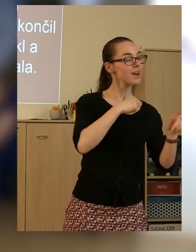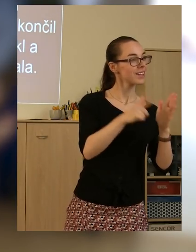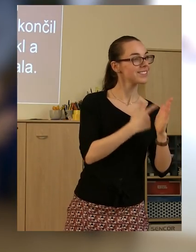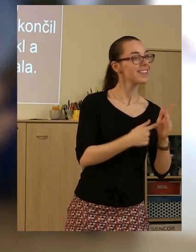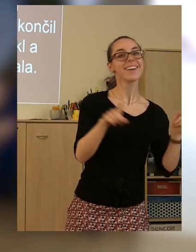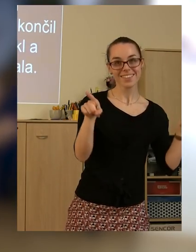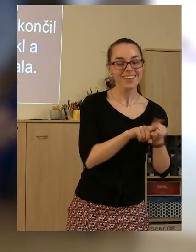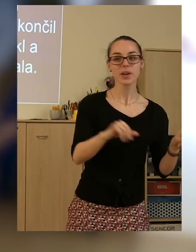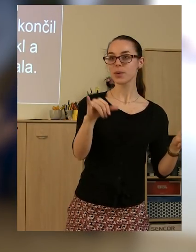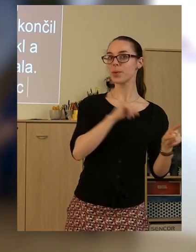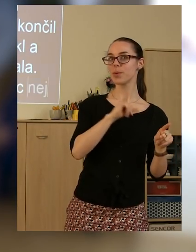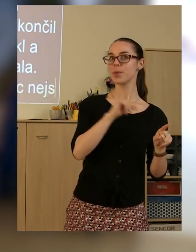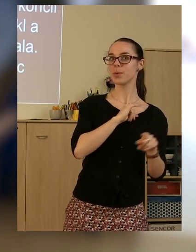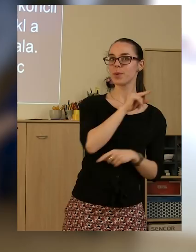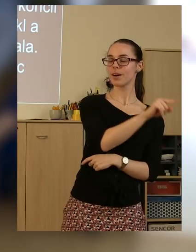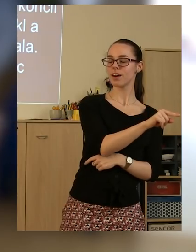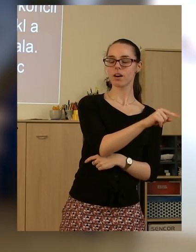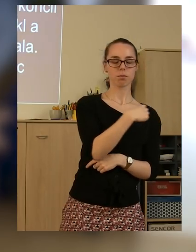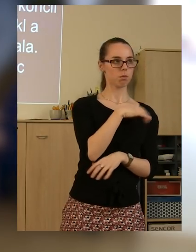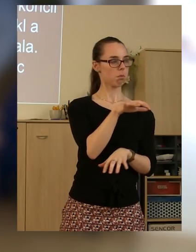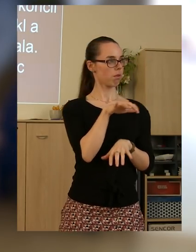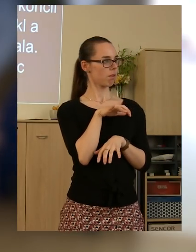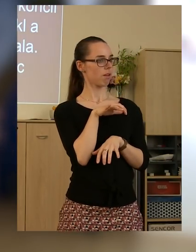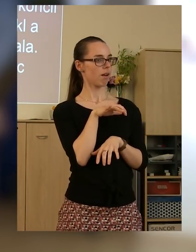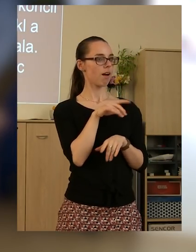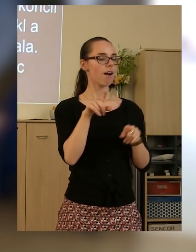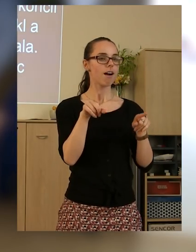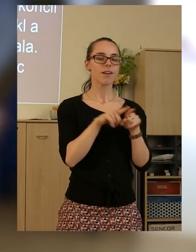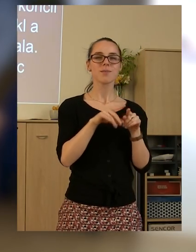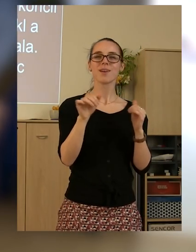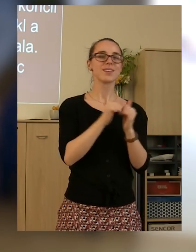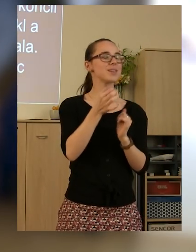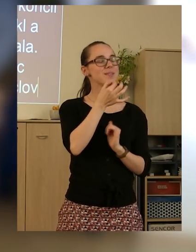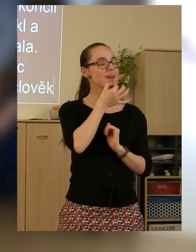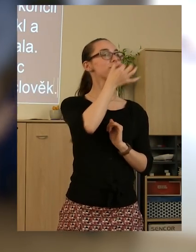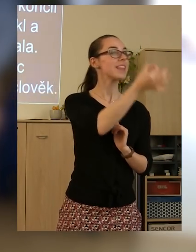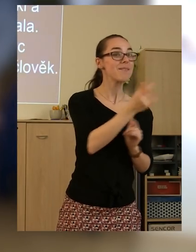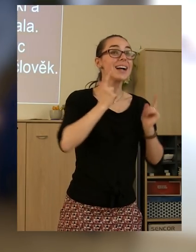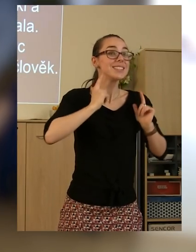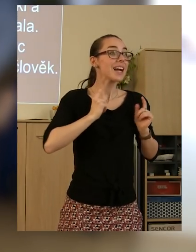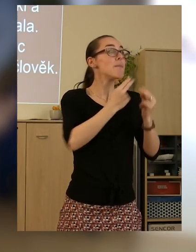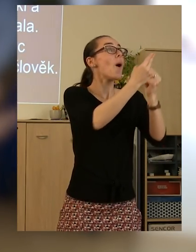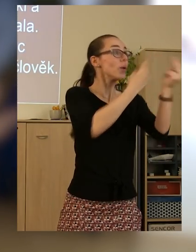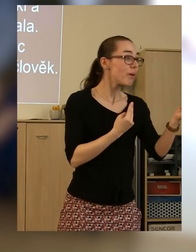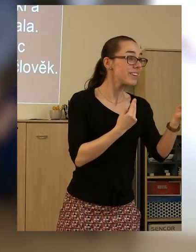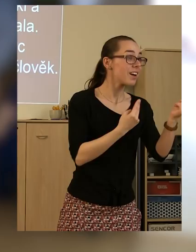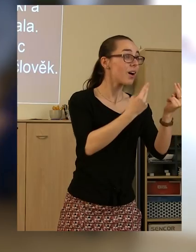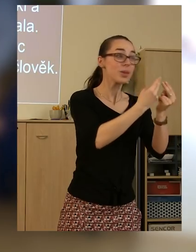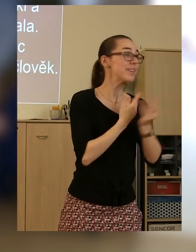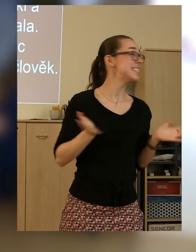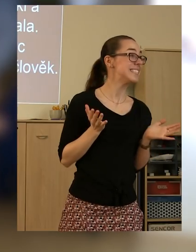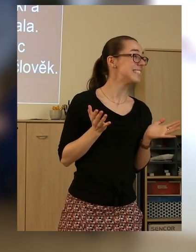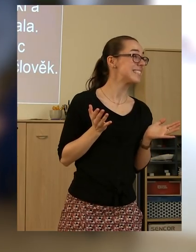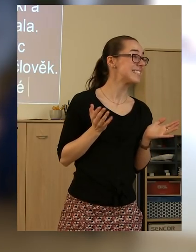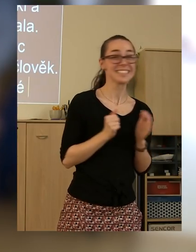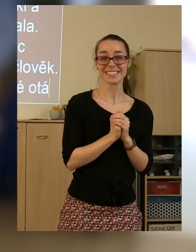Byl to moudrý člověk. A často, když jsem mu kladl takovýhle otázky, kterou jste teďka vypoležel, tak on řekl, volá jakou